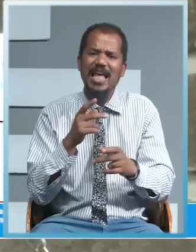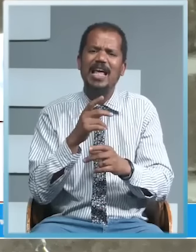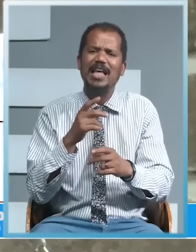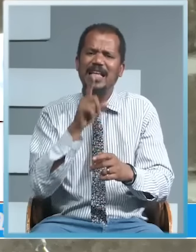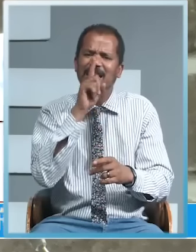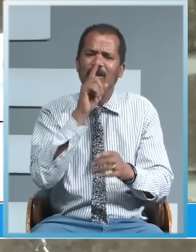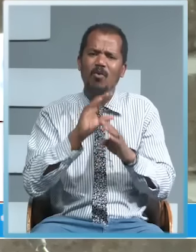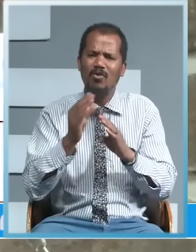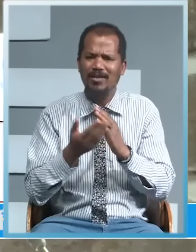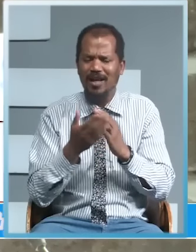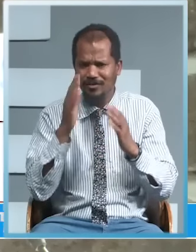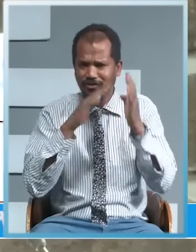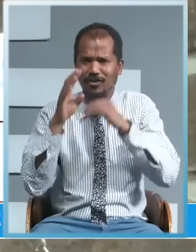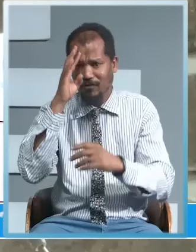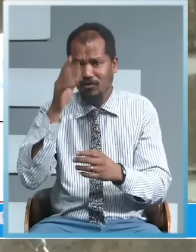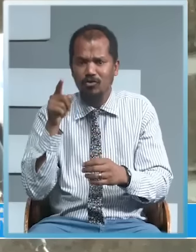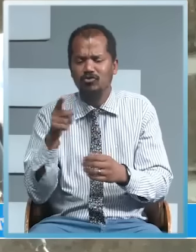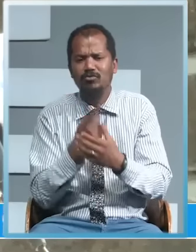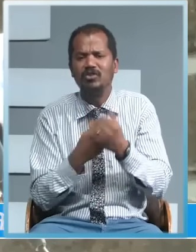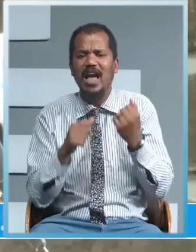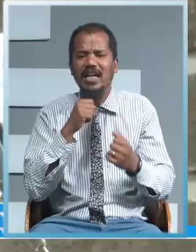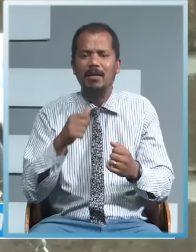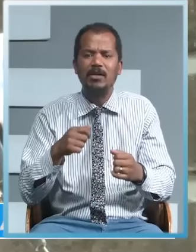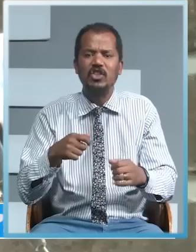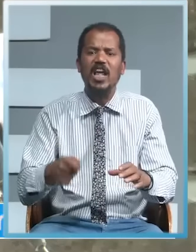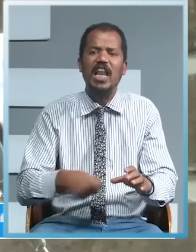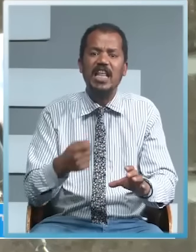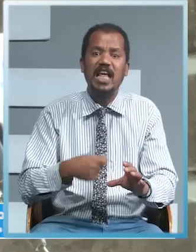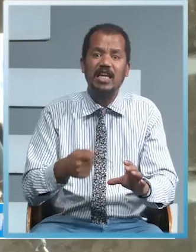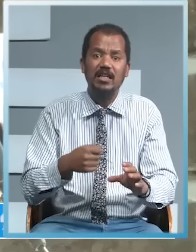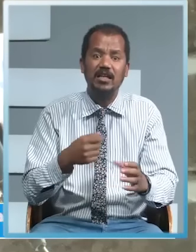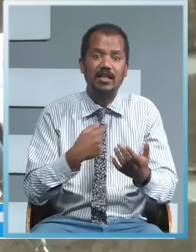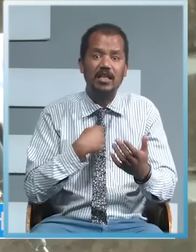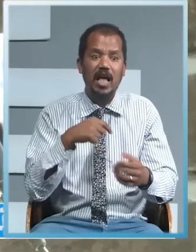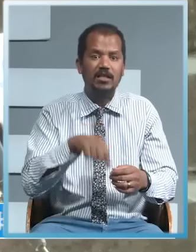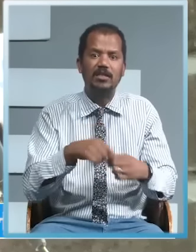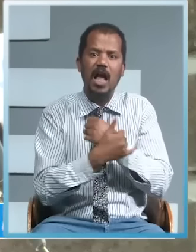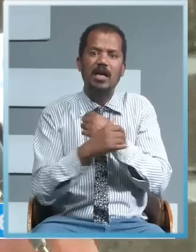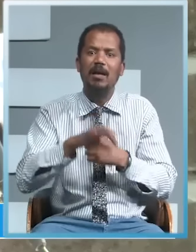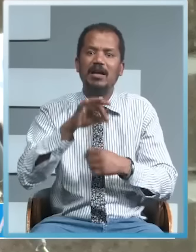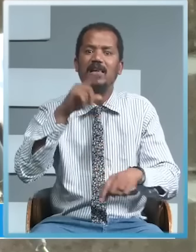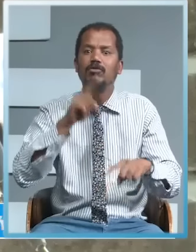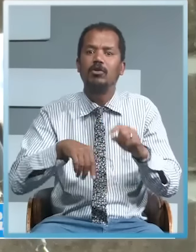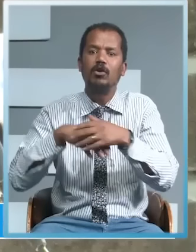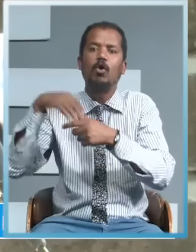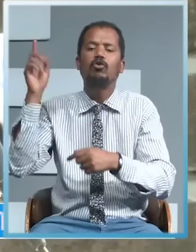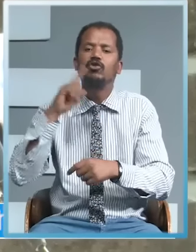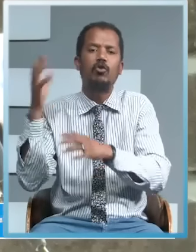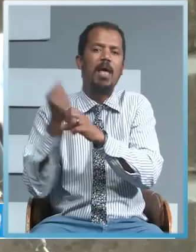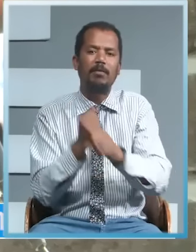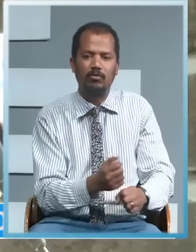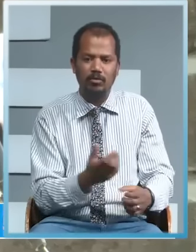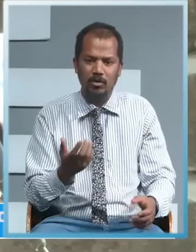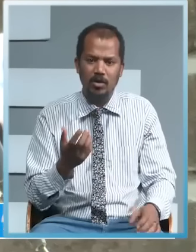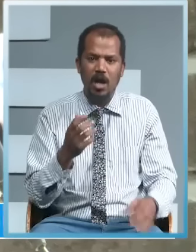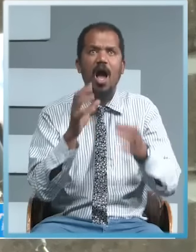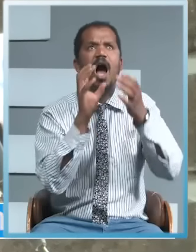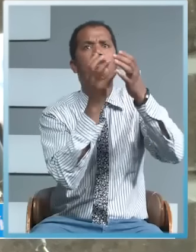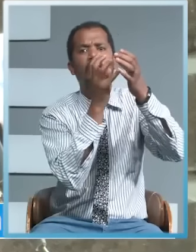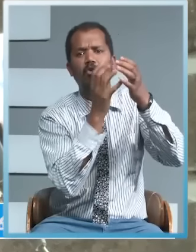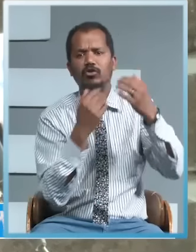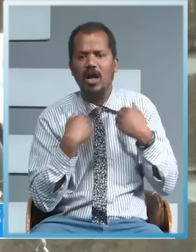ጉዳይ ኢምፕሊኬሽን አለው። እሱ ብቻ አይደለም፣ ጄኔሬተር እኛ ስፔሲፋይ ያደረግነው ለዚህ ቤተክርስቲያን እዚህ ሀገር ማግኘት አቅቷቸው ከውጭ ነው የሚያመጡት። አምፖሎች